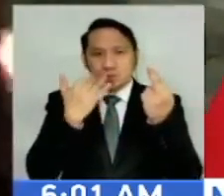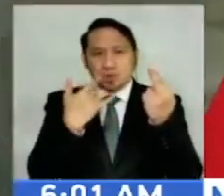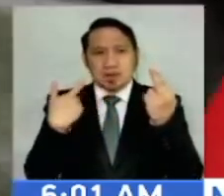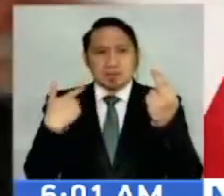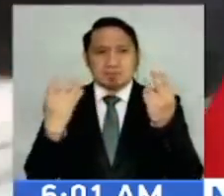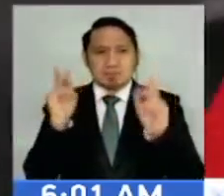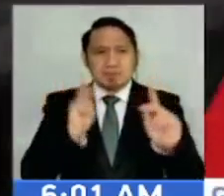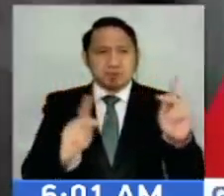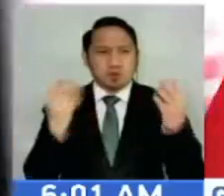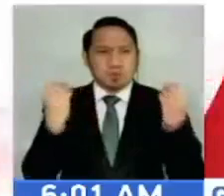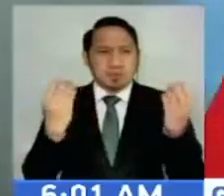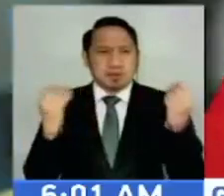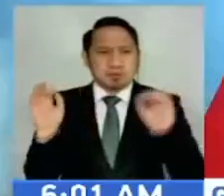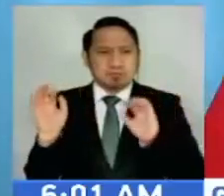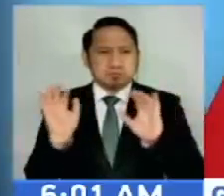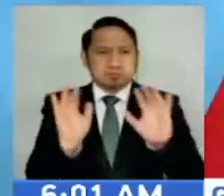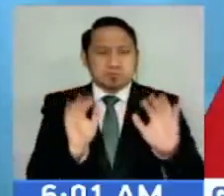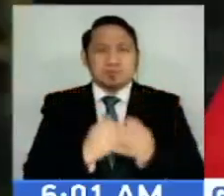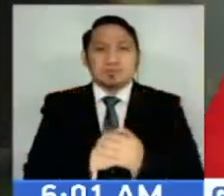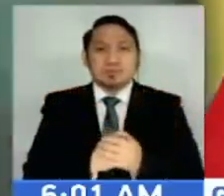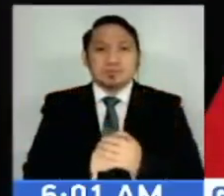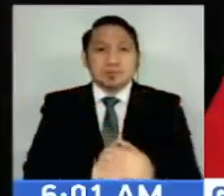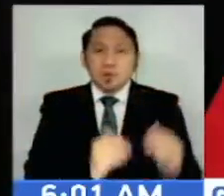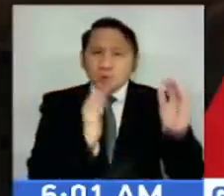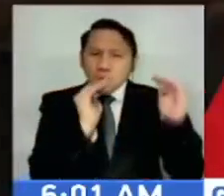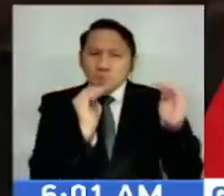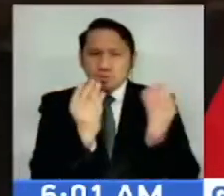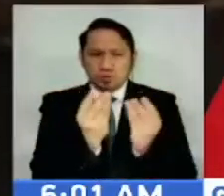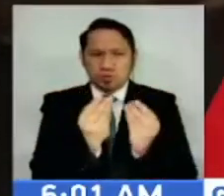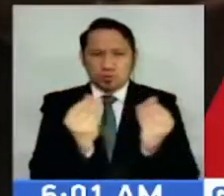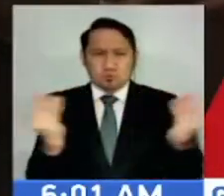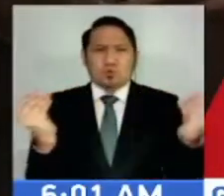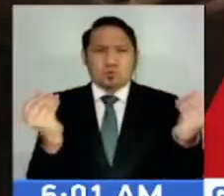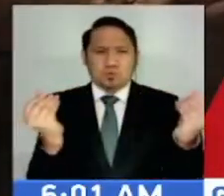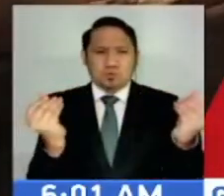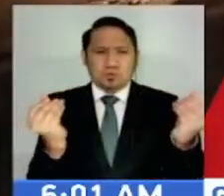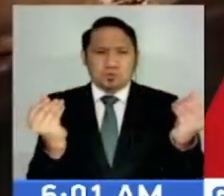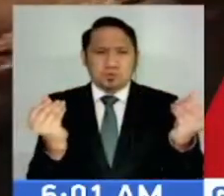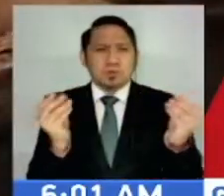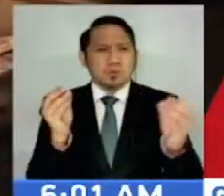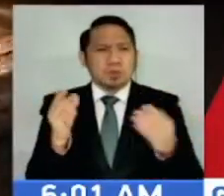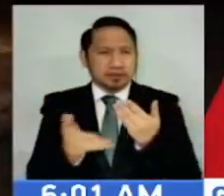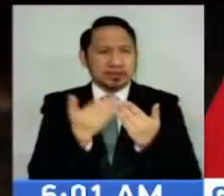sana raw ay magawa ng paraan para mas dumali ang pagkukommute. Medyo mahirap po eh.